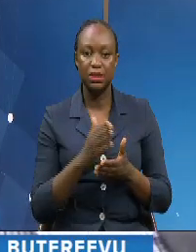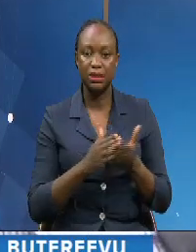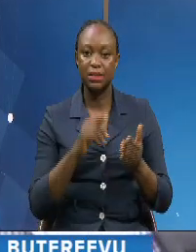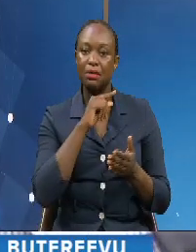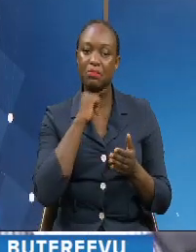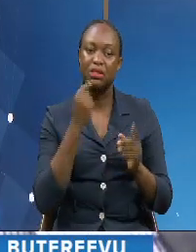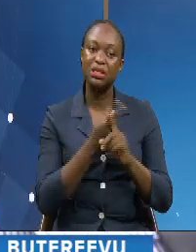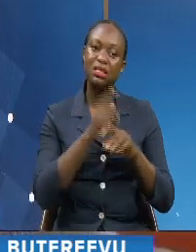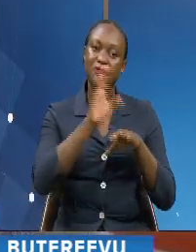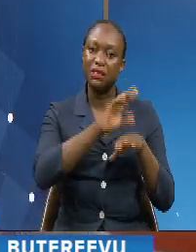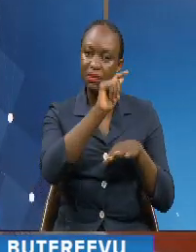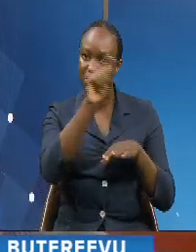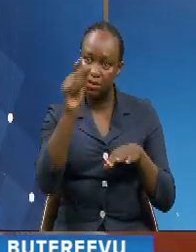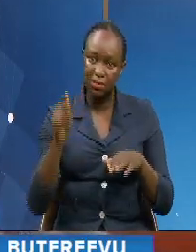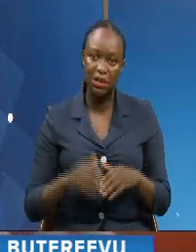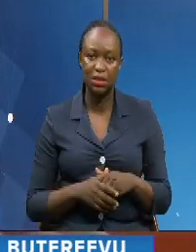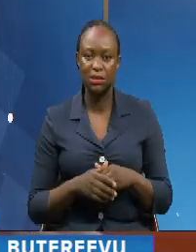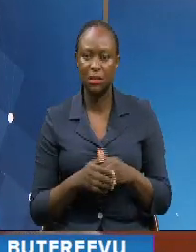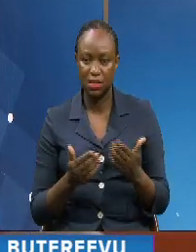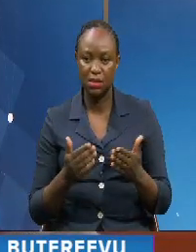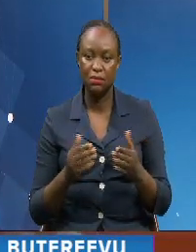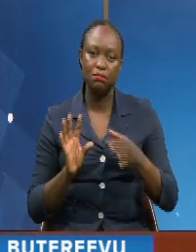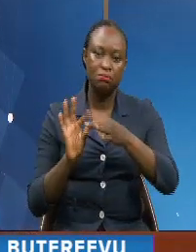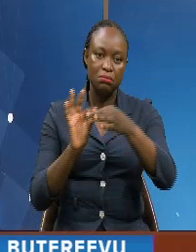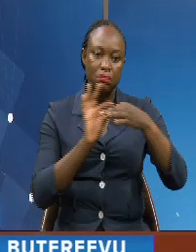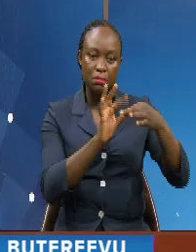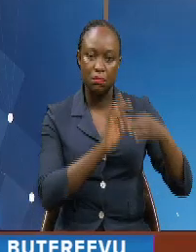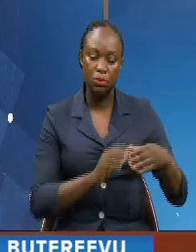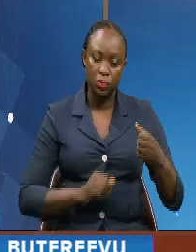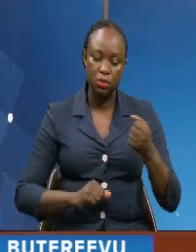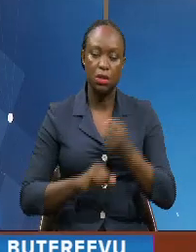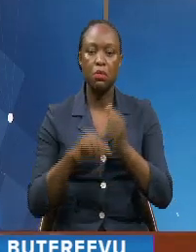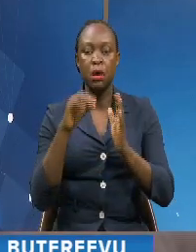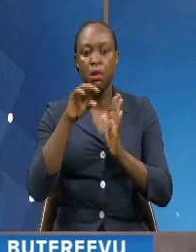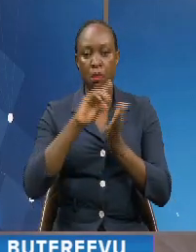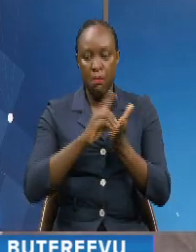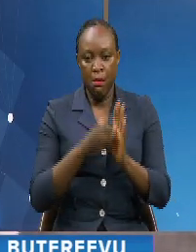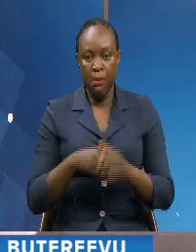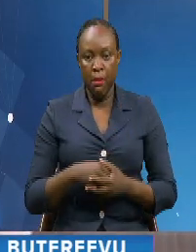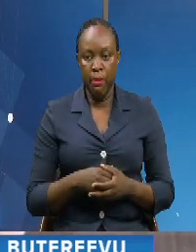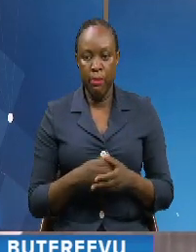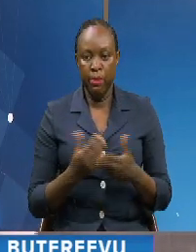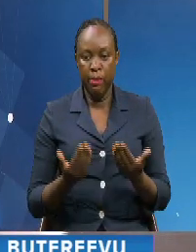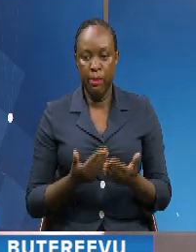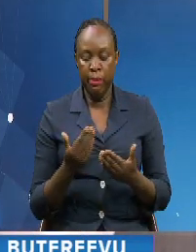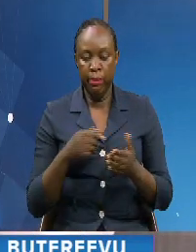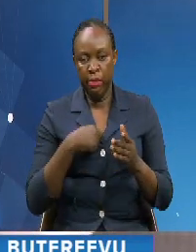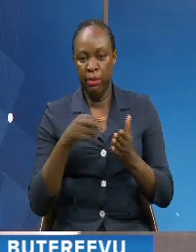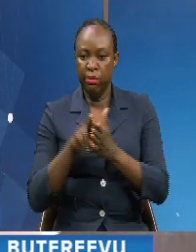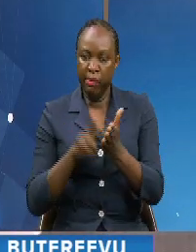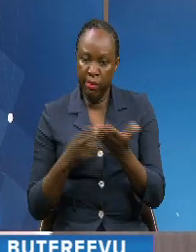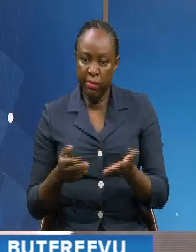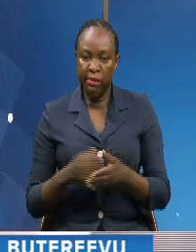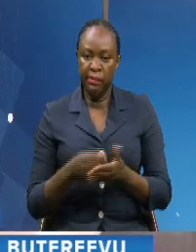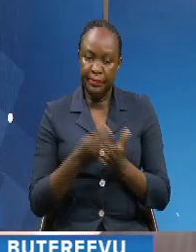kkanisa ez'enjawulo be yafuna okumuyambako okutuukiriza enteekateeka eno empya gye yali atongozza. Bangi ne beewandiisa ne basomba